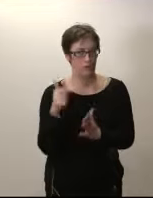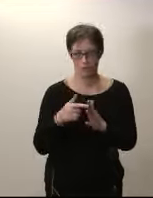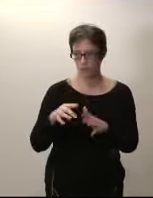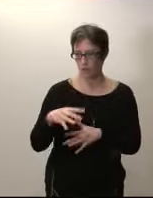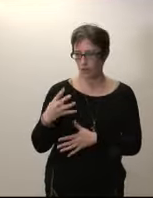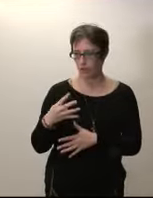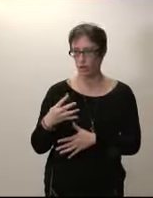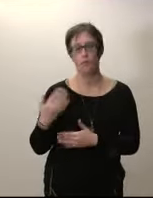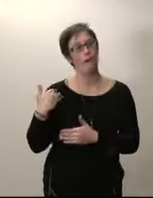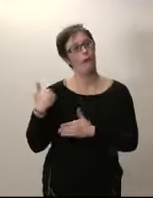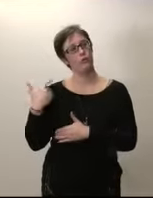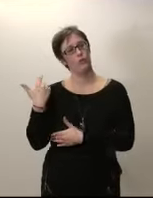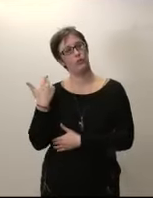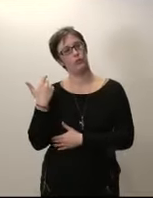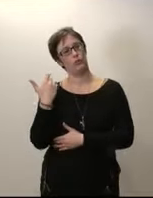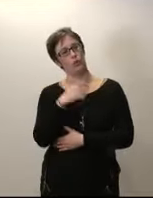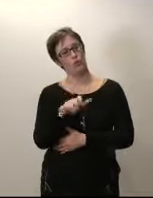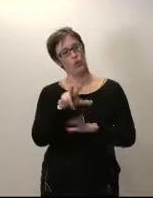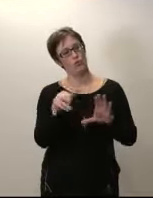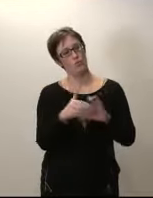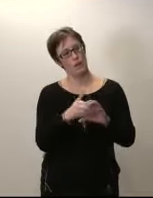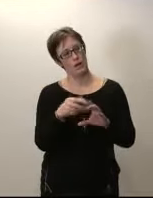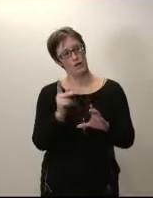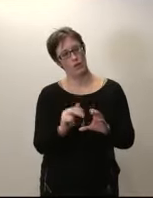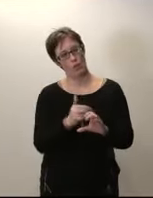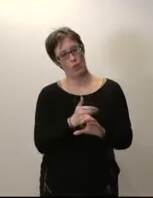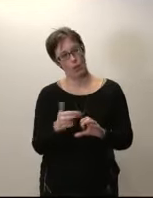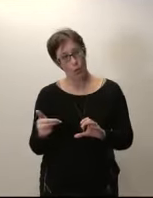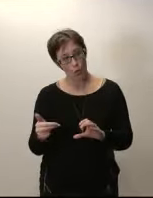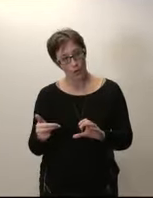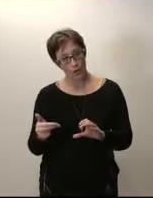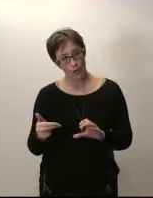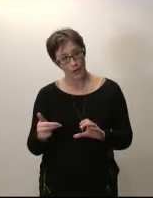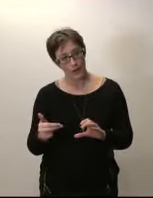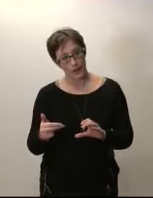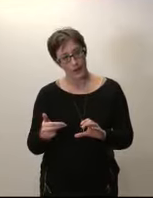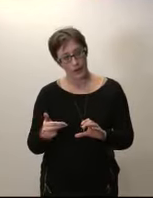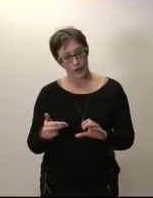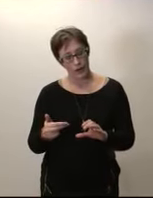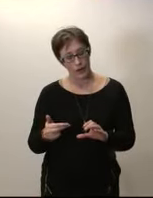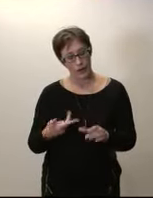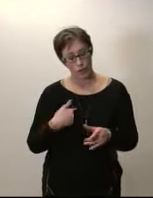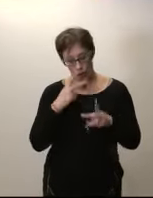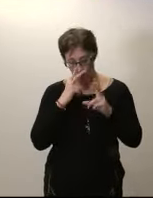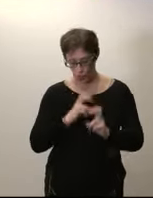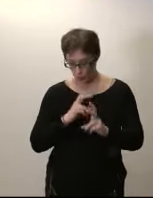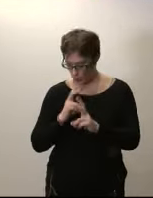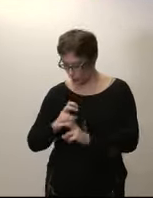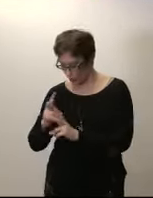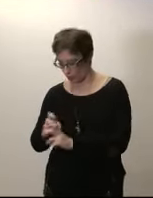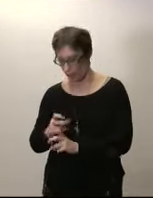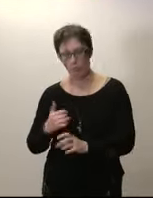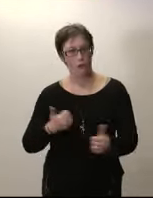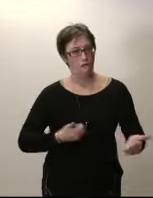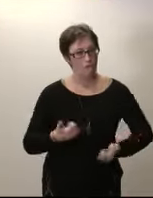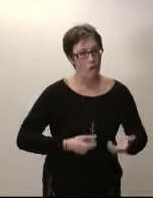208 000 kilo-euros, alors qu'en réalité, sur les éléments de recherche, il n'y a pas plus de foires, il n'y a pas